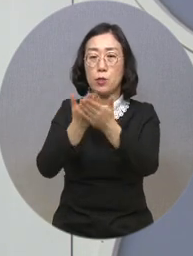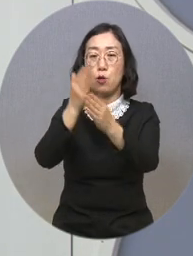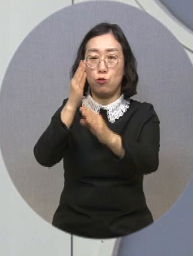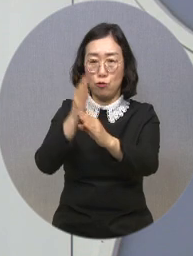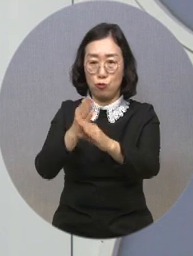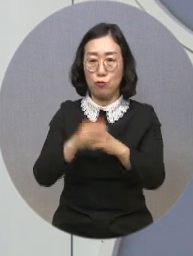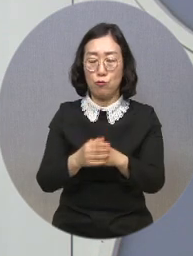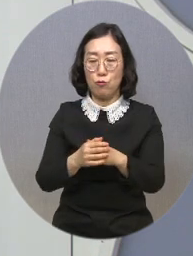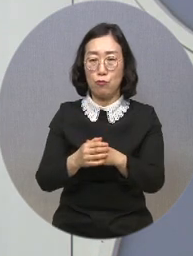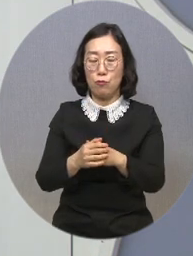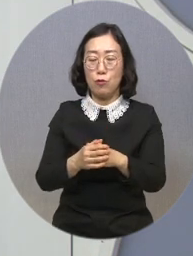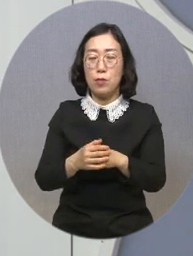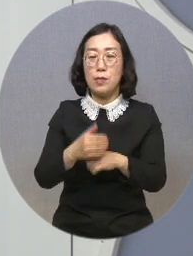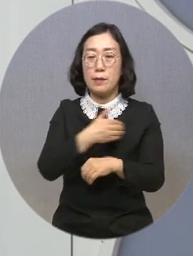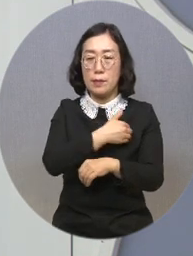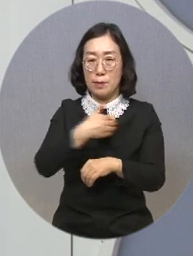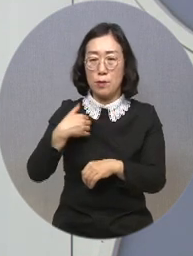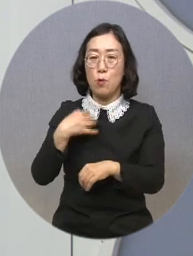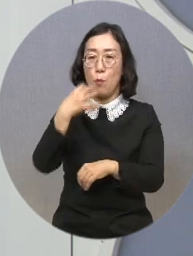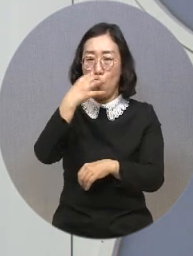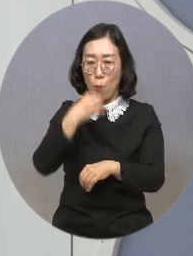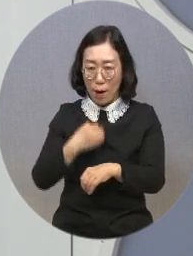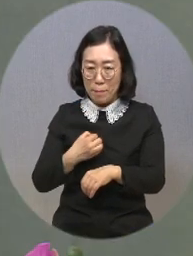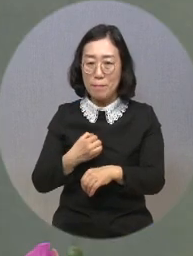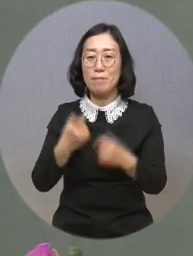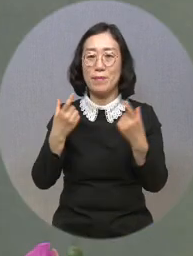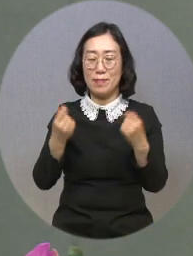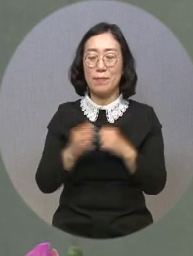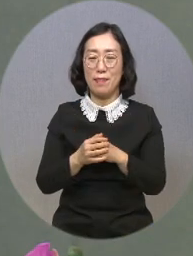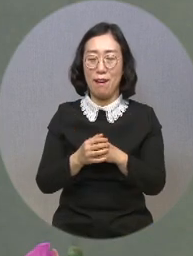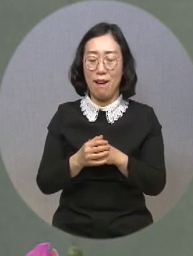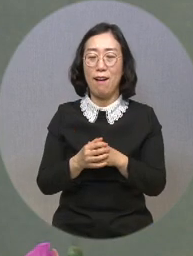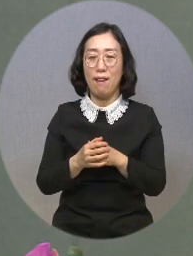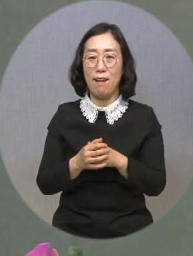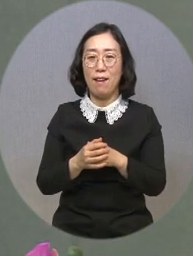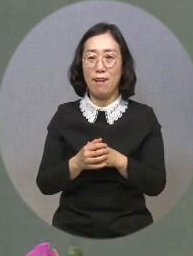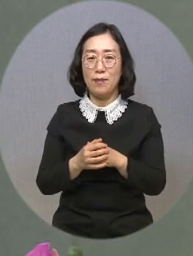좀 전 큰 보람으로 네, 생각합니다. 또